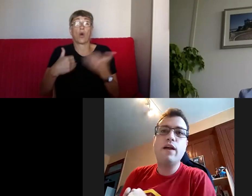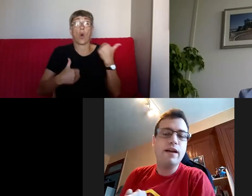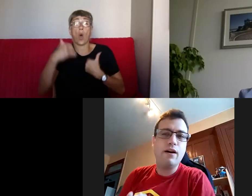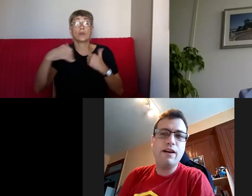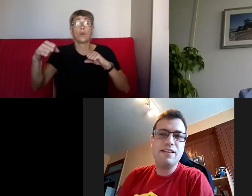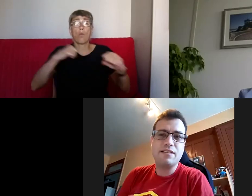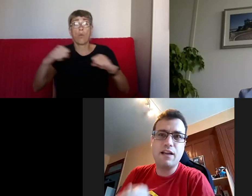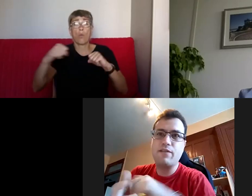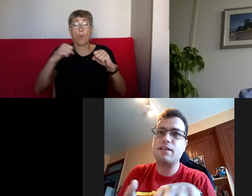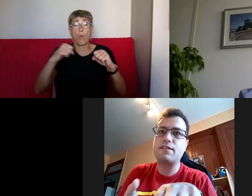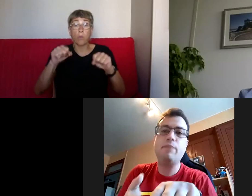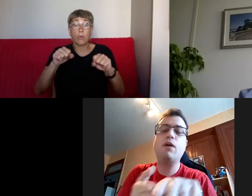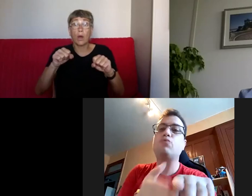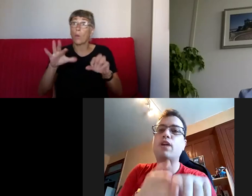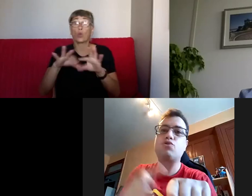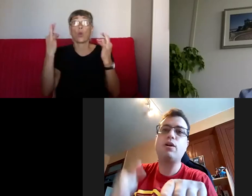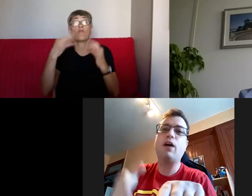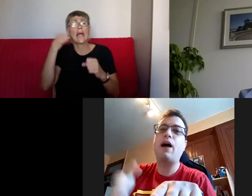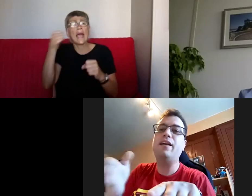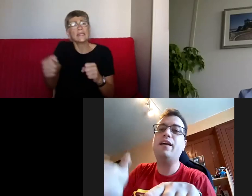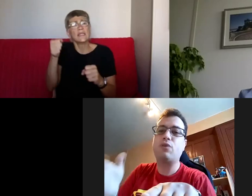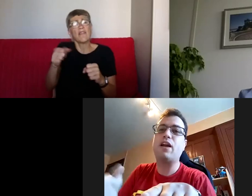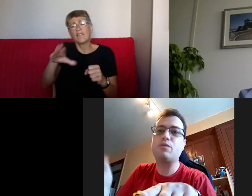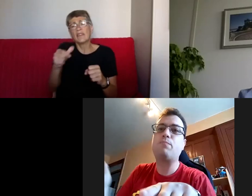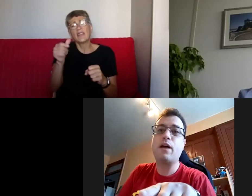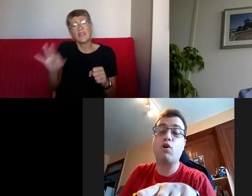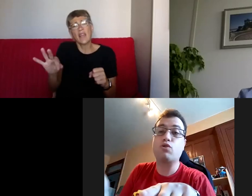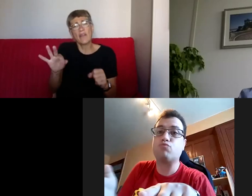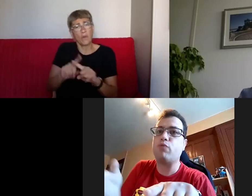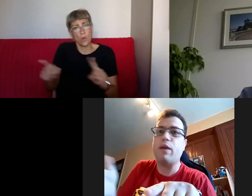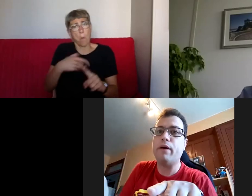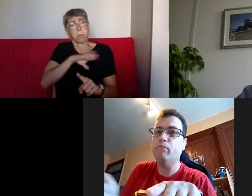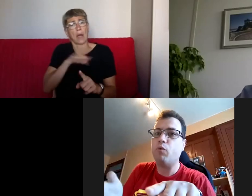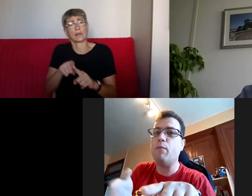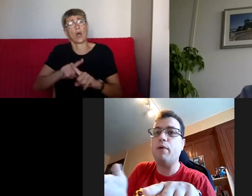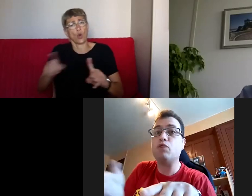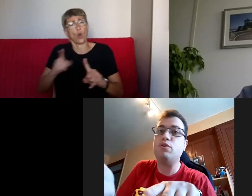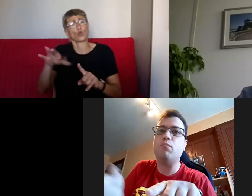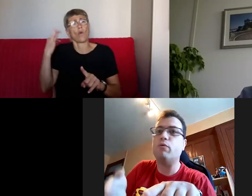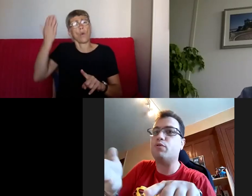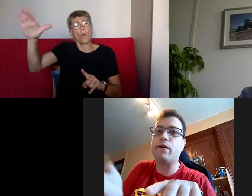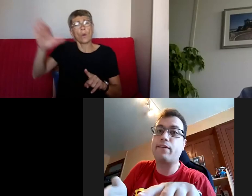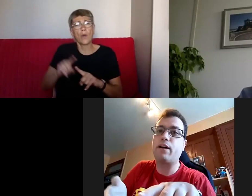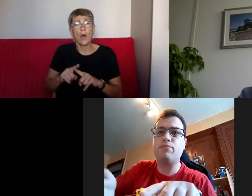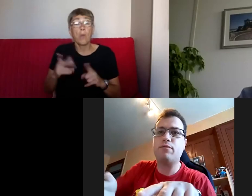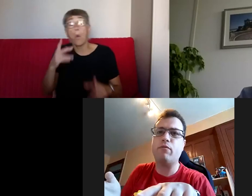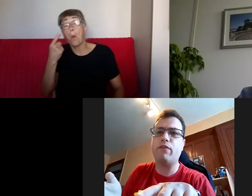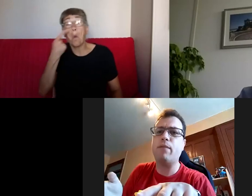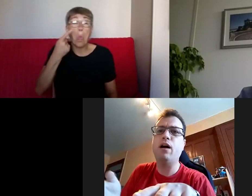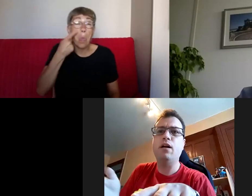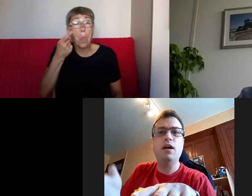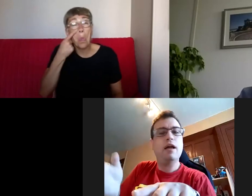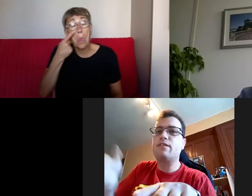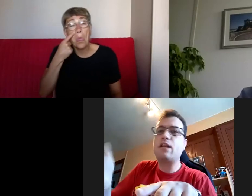trouvé la SNCF grâce à ça, mais en tout cas, je suis allé sur la SCPH. Or, je voulais pas. Au départ, je me dis, bon, je vais voir ça et puis on perd